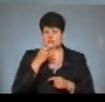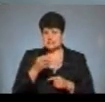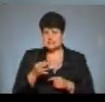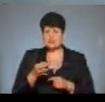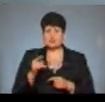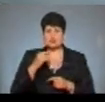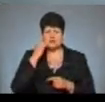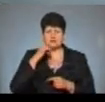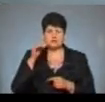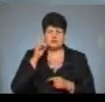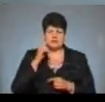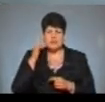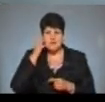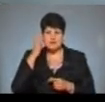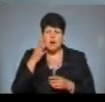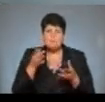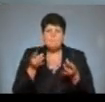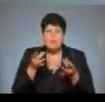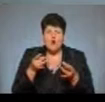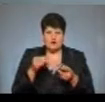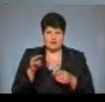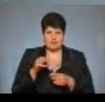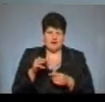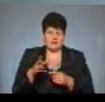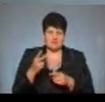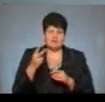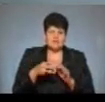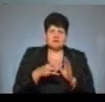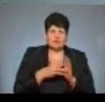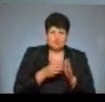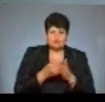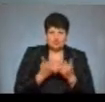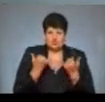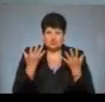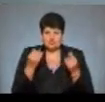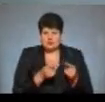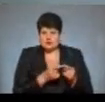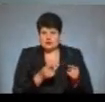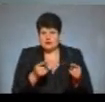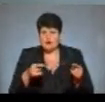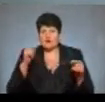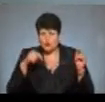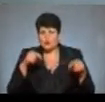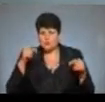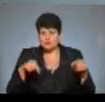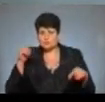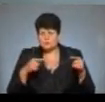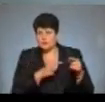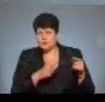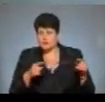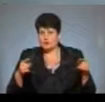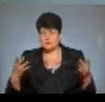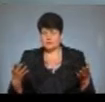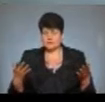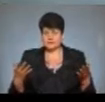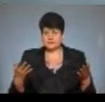старожили навіть не пам'ятають такого мокрого травня. Це практично з 28 по сьогоднішній день. Далі дощ іде і дощ.